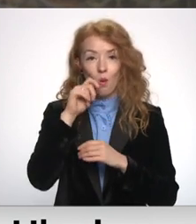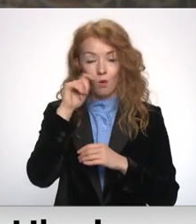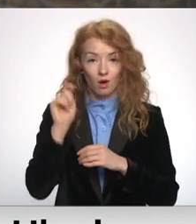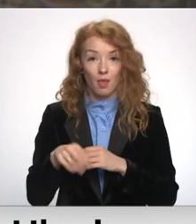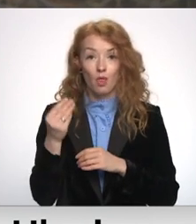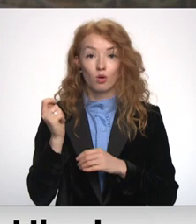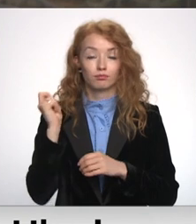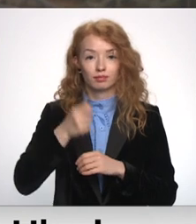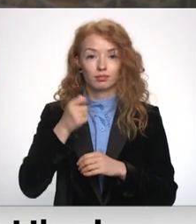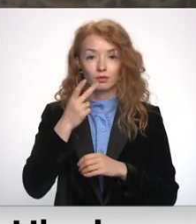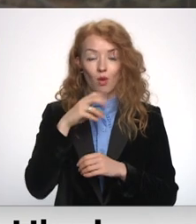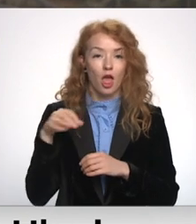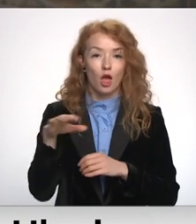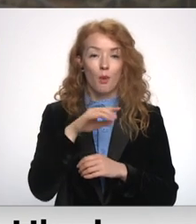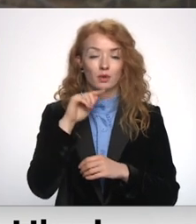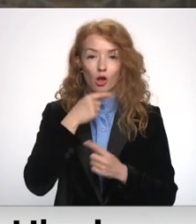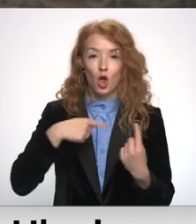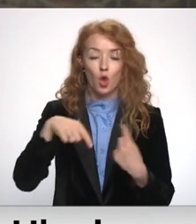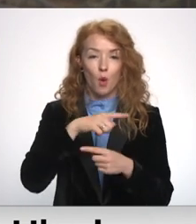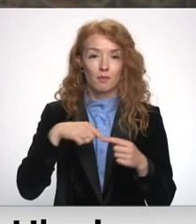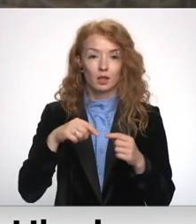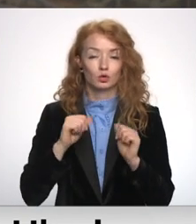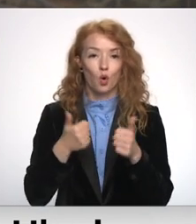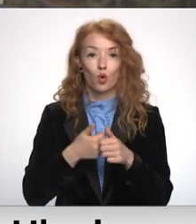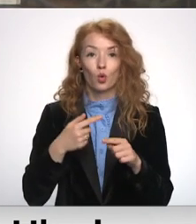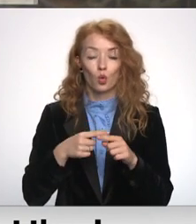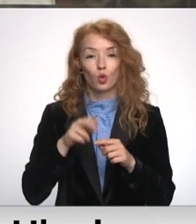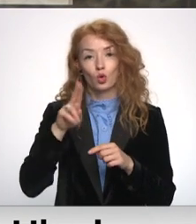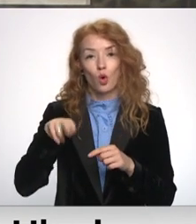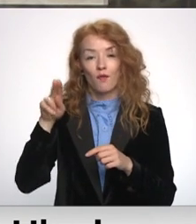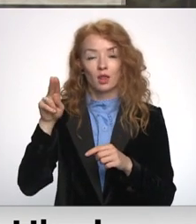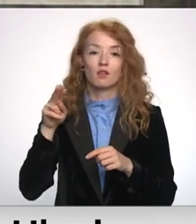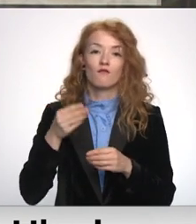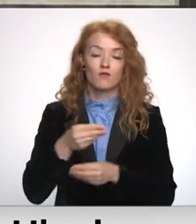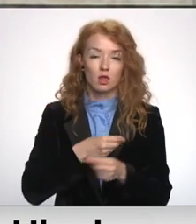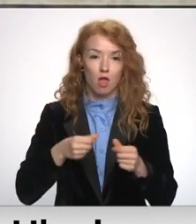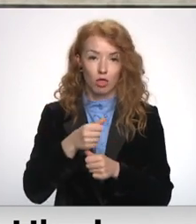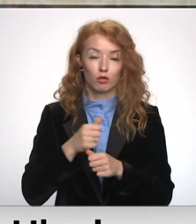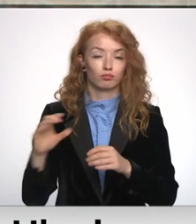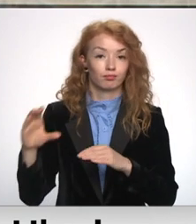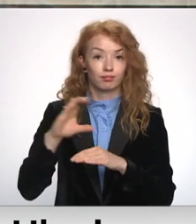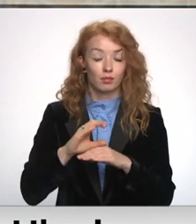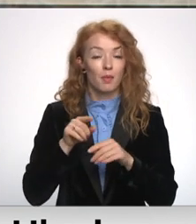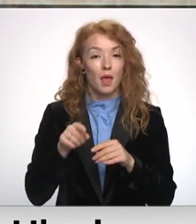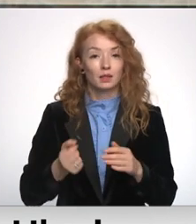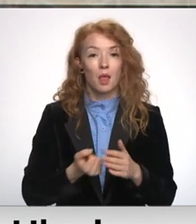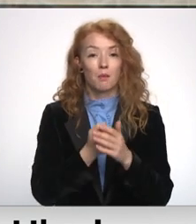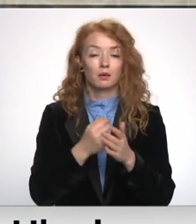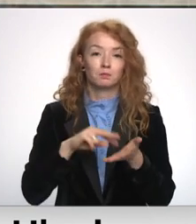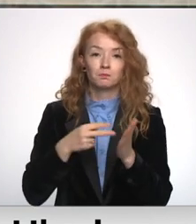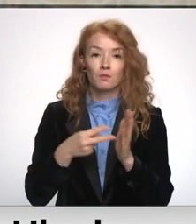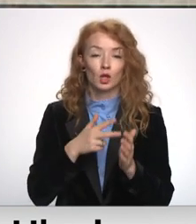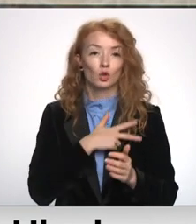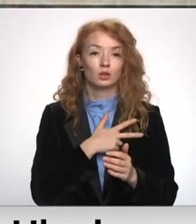Nauda piešķirta no Eiropas ekonomikas zonas un Norvēģijas finanšu instrumenta. Atbalsts paredzēts galvenokārt sociālo